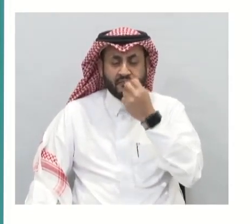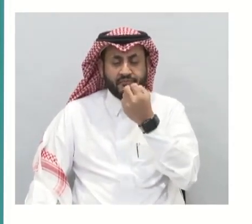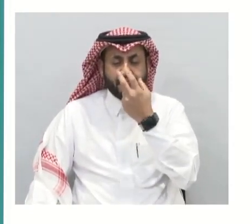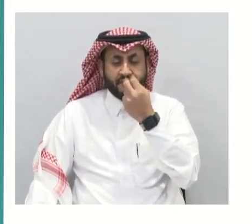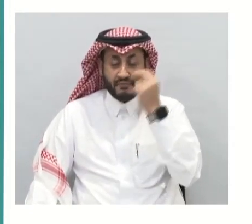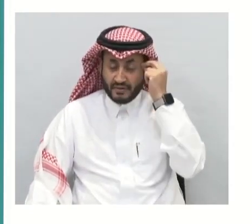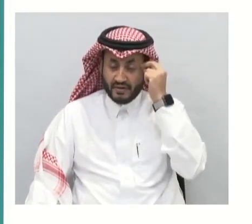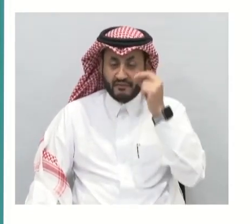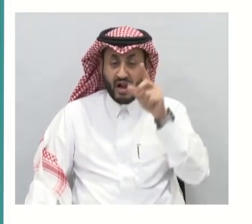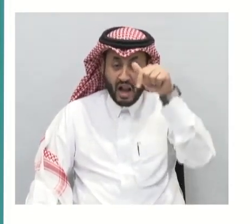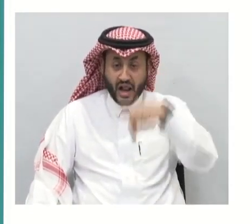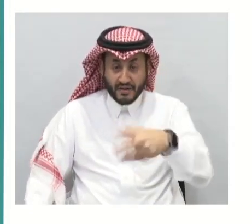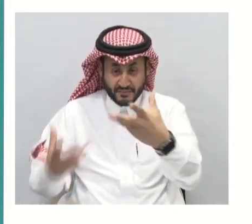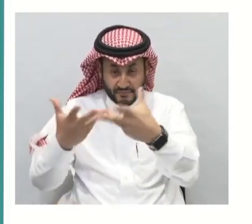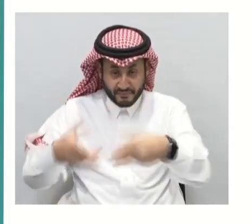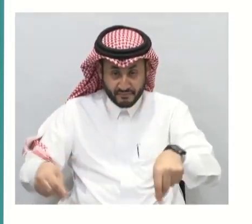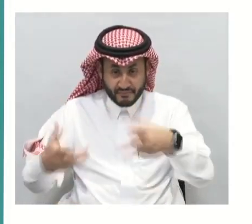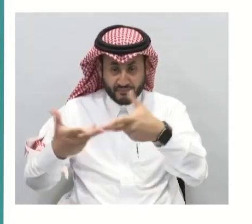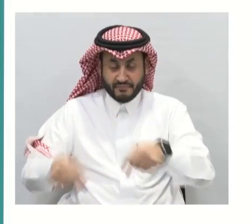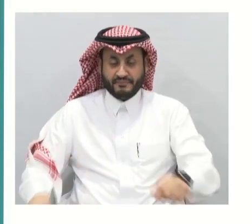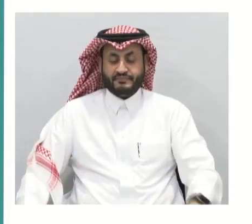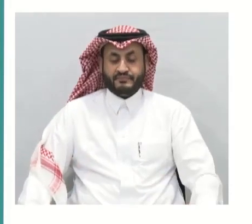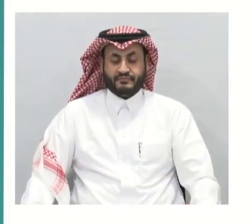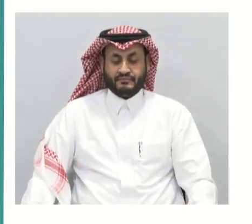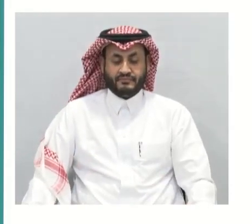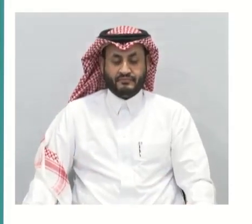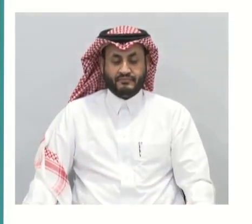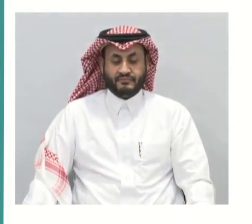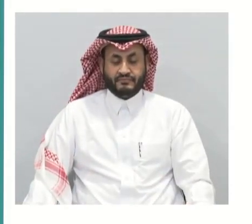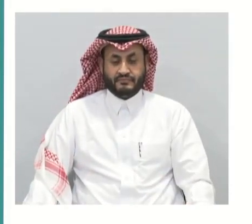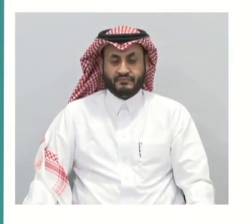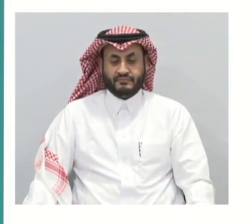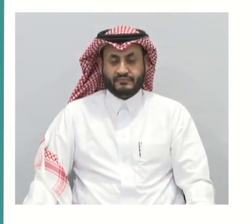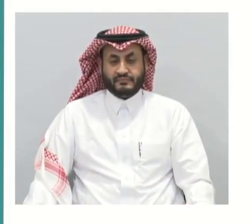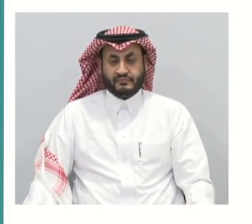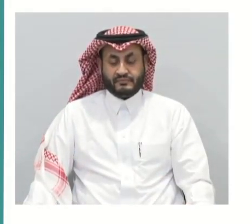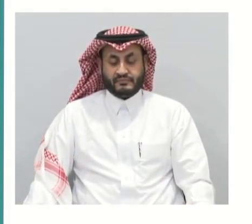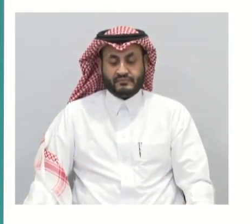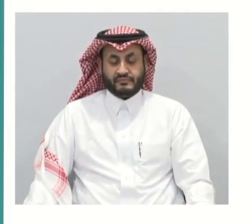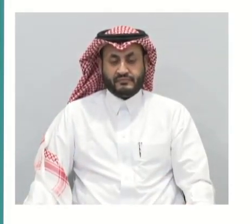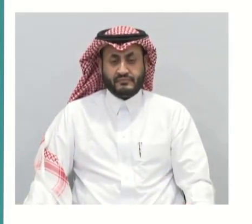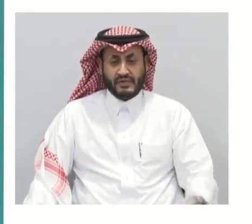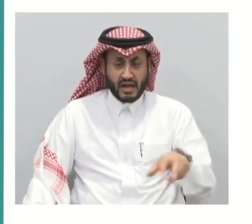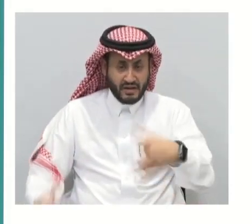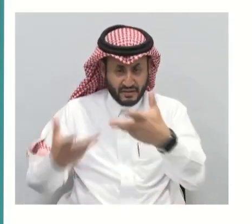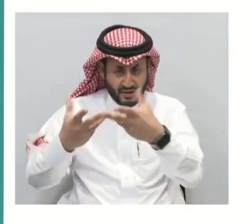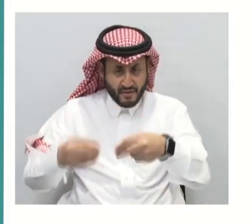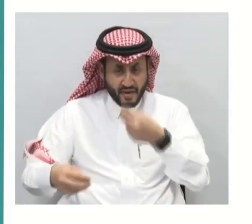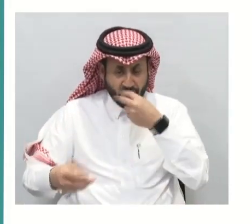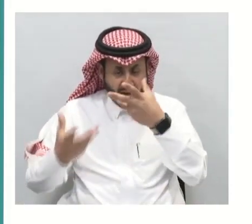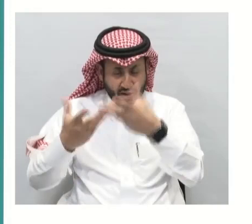نستطيع شمر الرائحه كذلك في اللعاب لابد ان يذهب الطعام في اللعاب